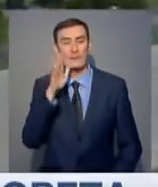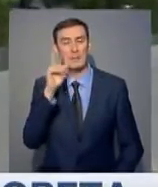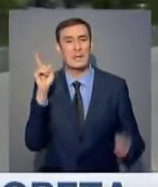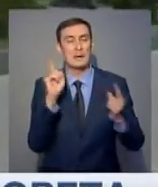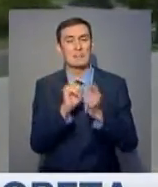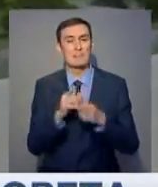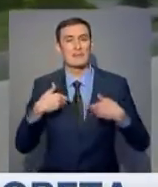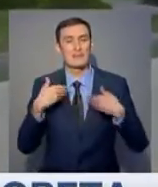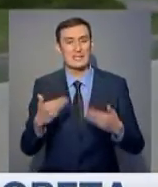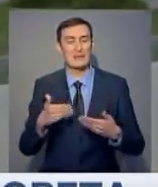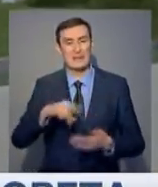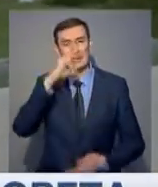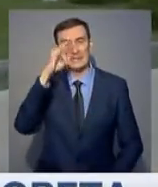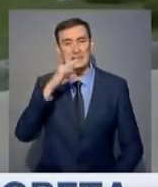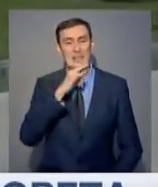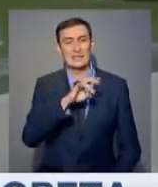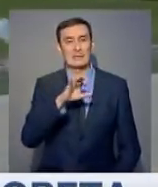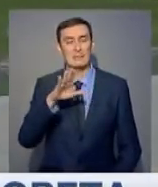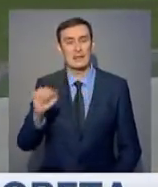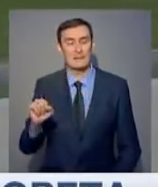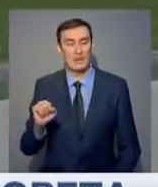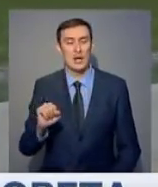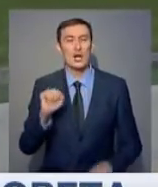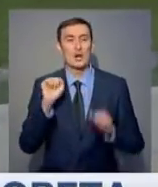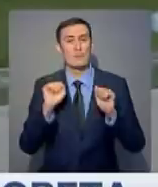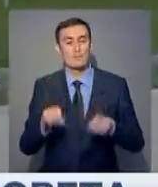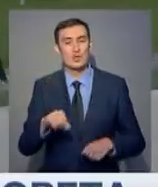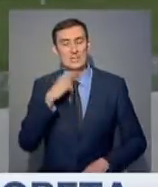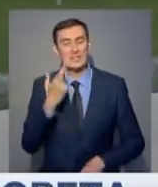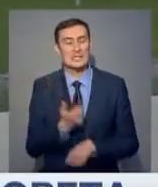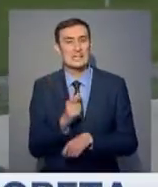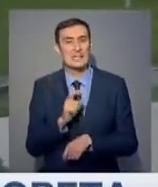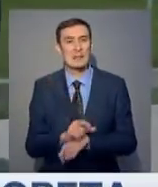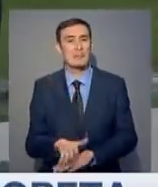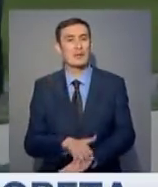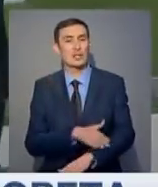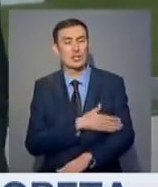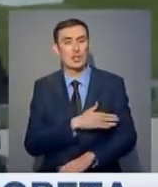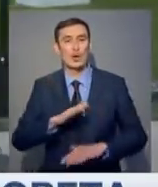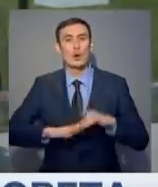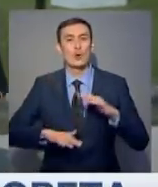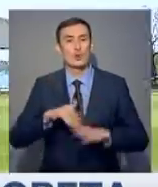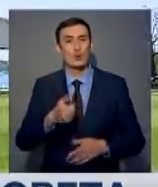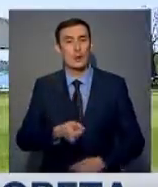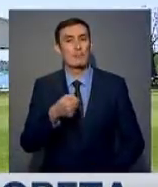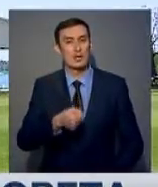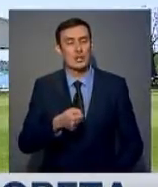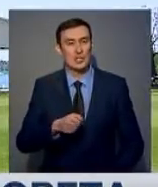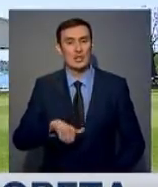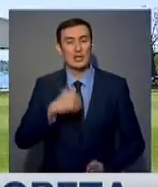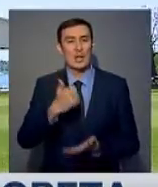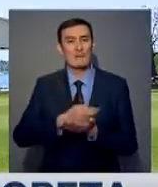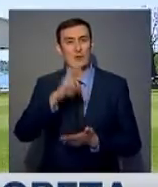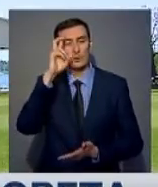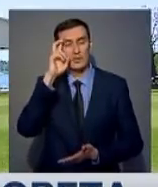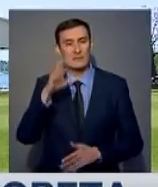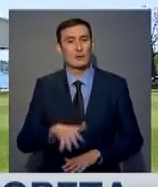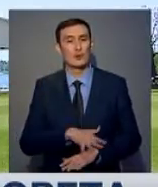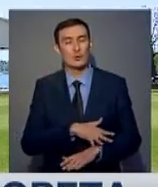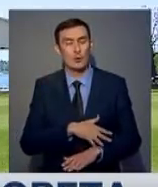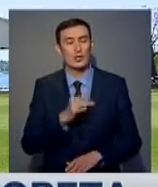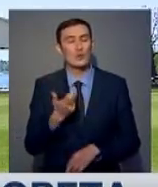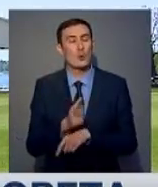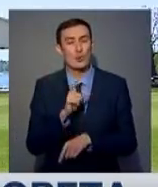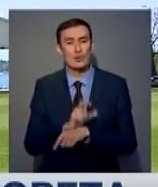казахстанского лидера нурсултана назарбаева можно отметить самое продолжительное рукопожатие президента долго не разжимая рук и